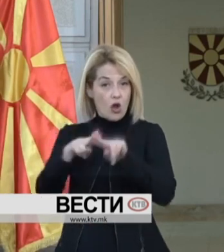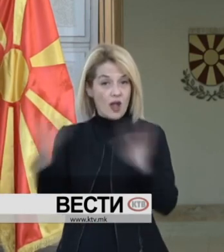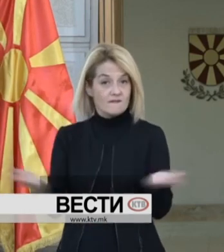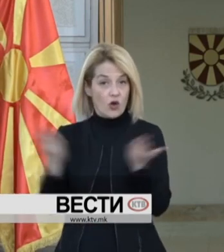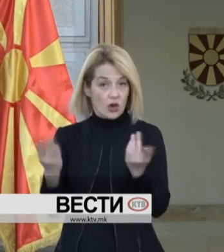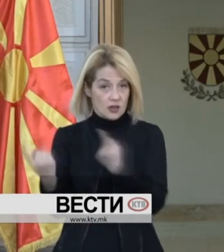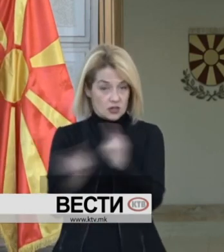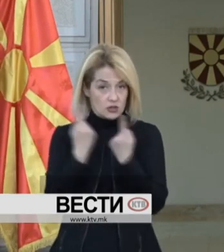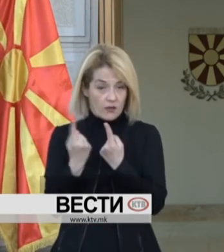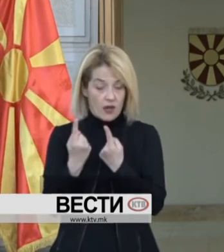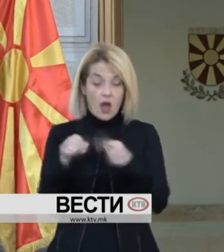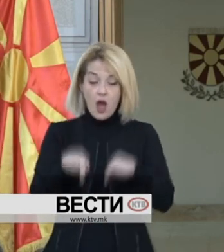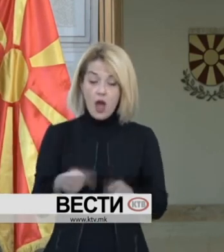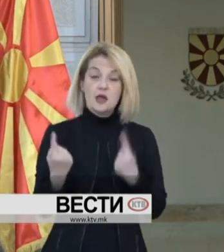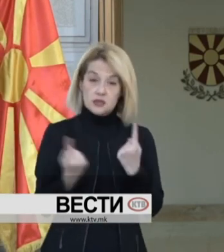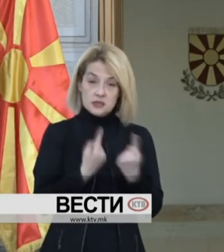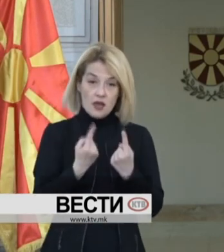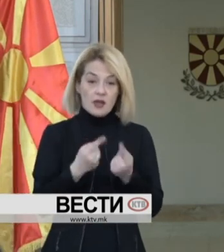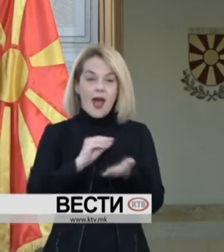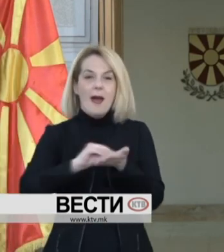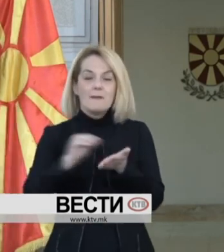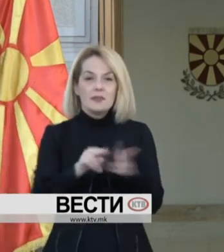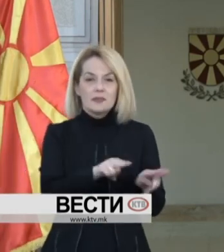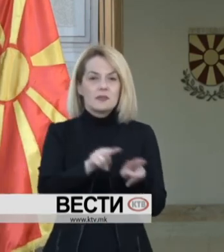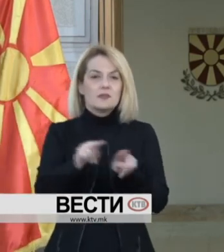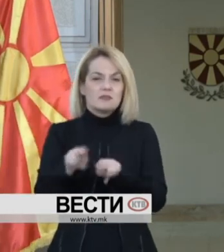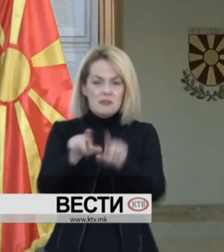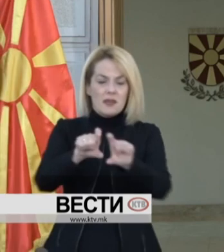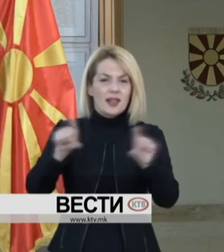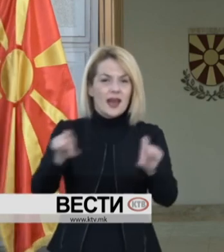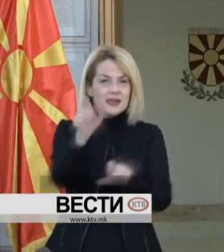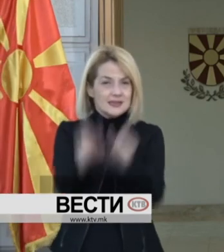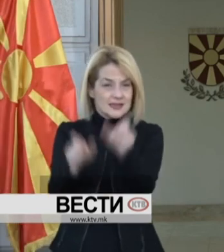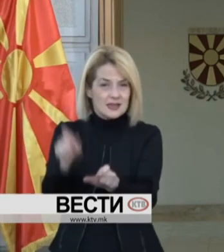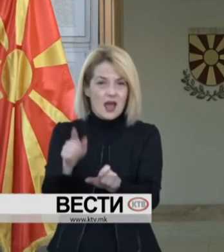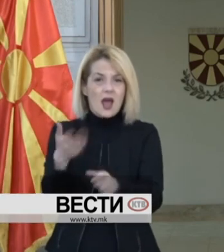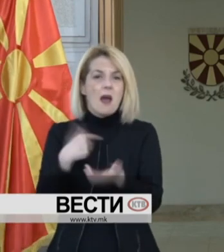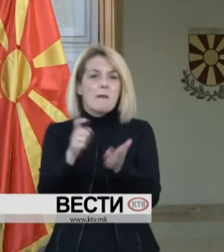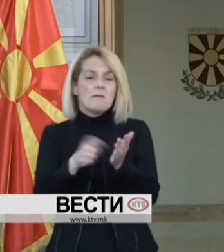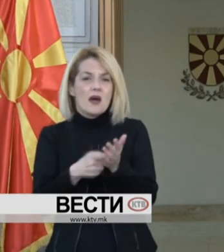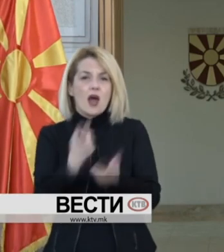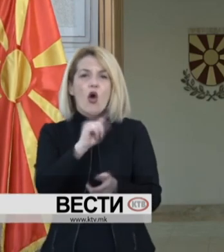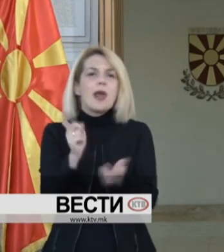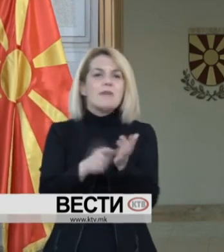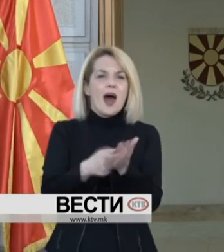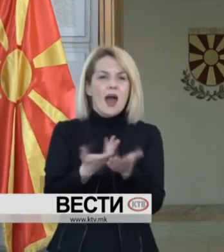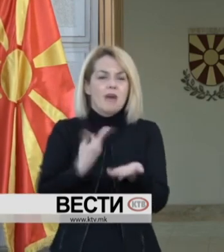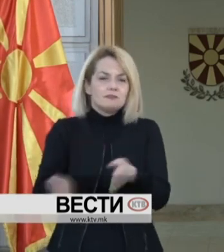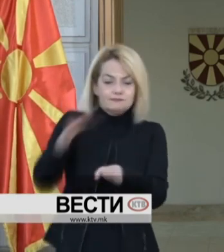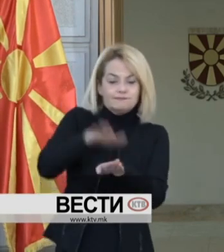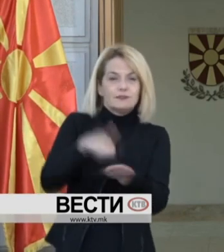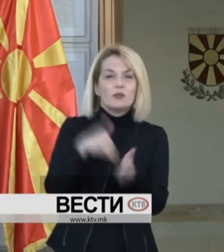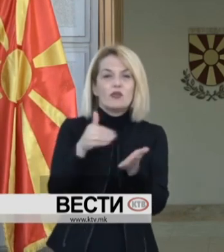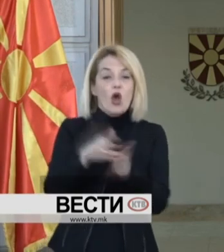ситуација. Во ситуација кога пратениците земаат плата, кога ниту еден од нив нема побарано апанажа која следува